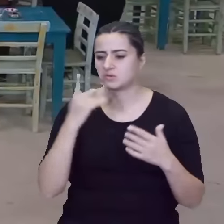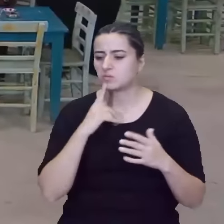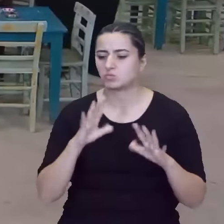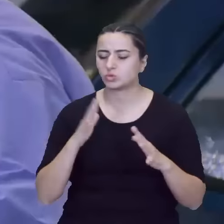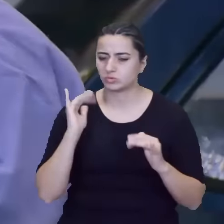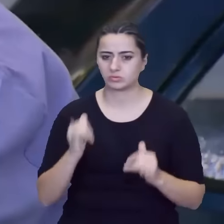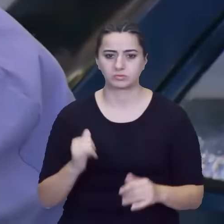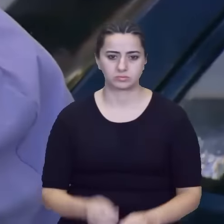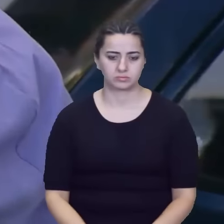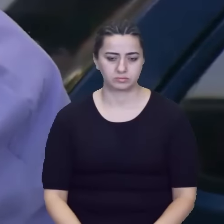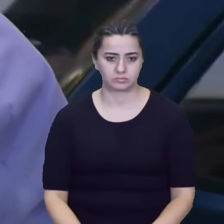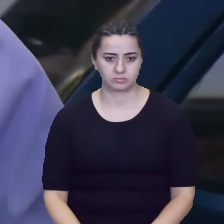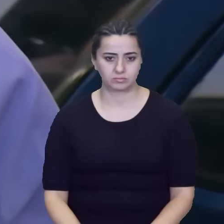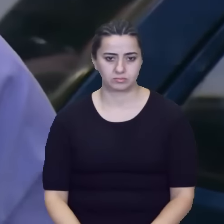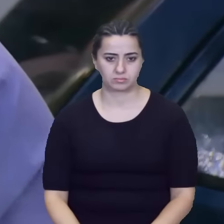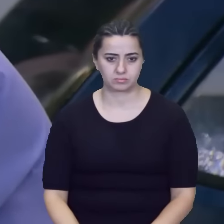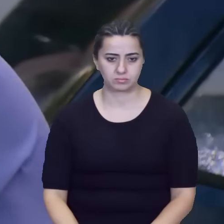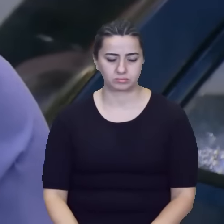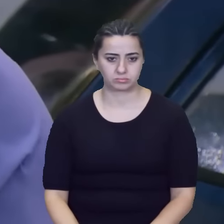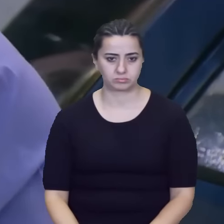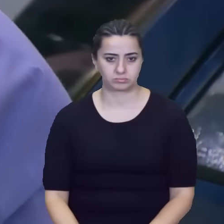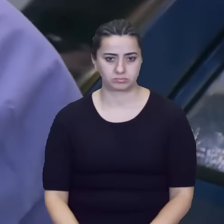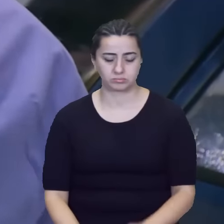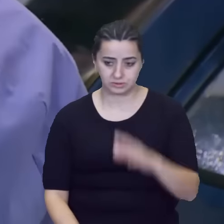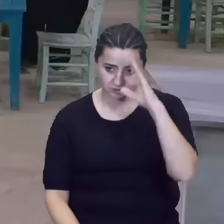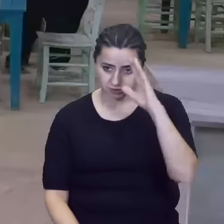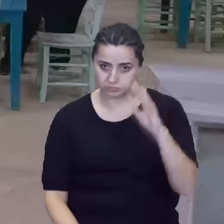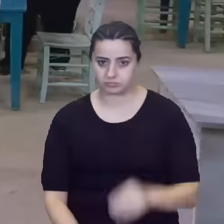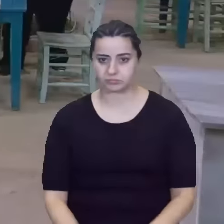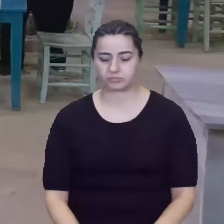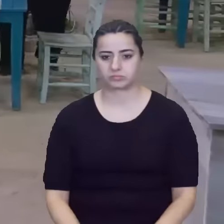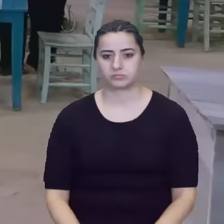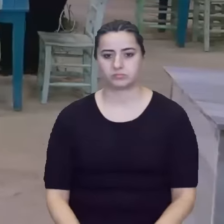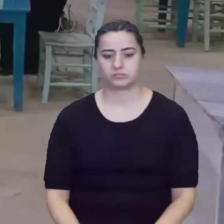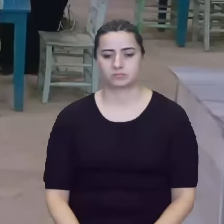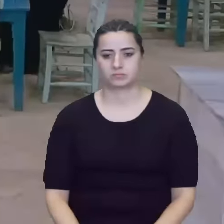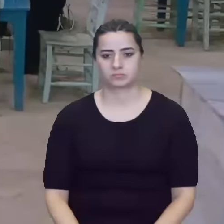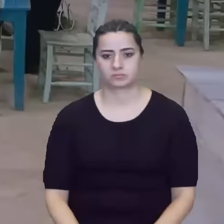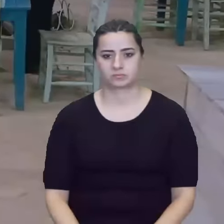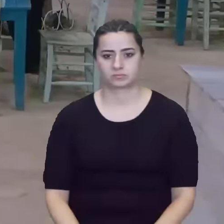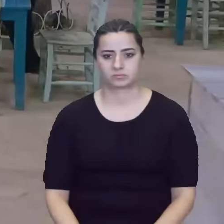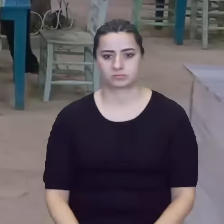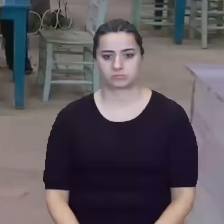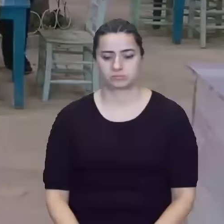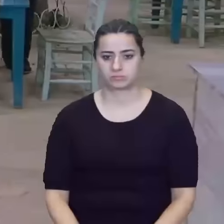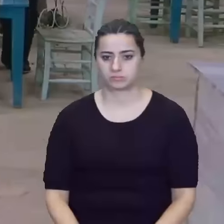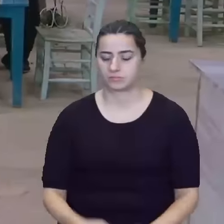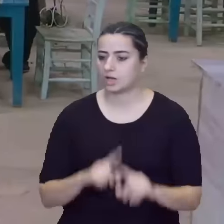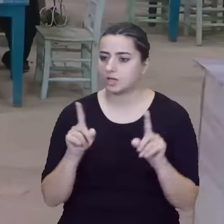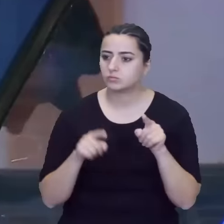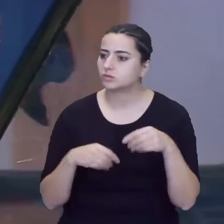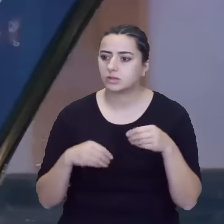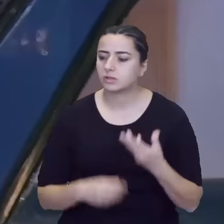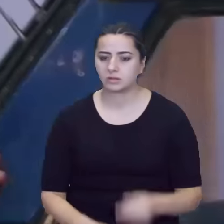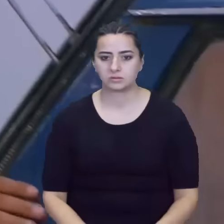ağzın tadı bozulsun senin de. Kalktı gidiyor. Selamun aleyküm. Aleykümselam. Oturuyor. Hayırdır, ne satılıyor